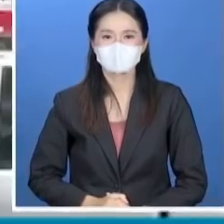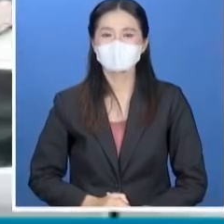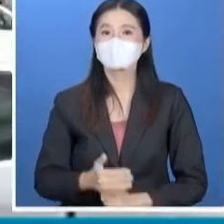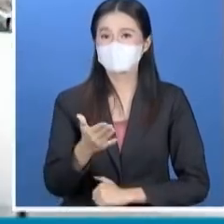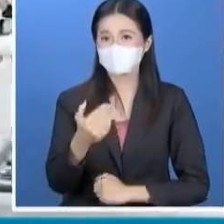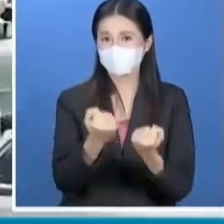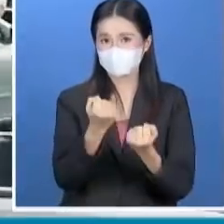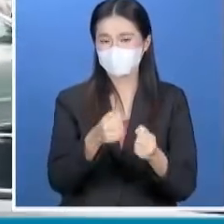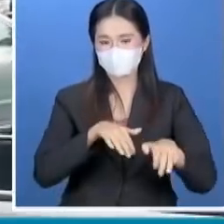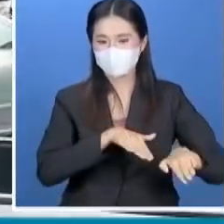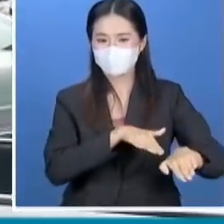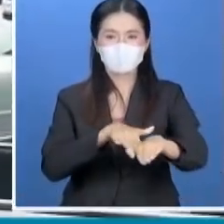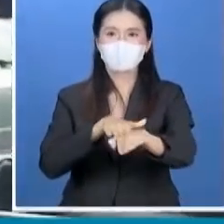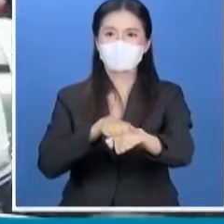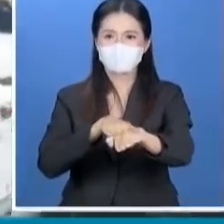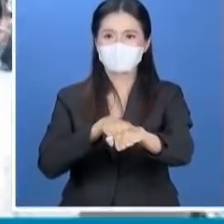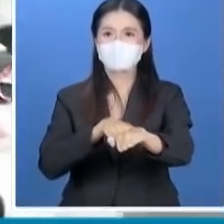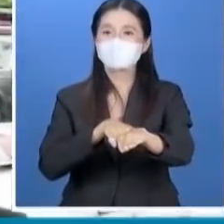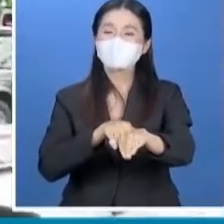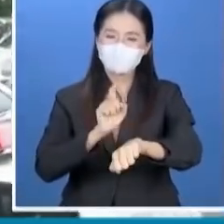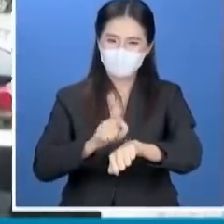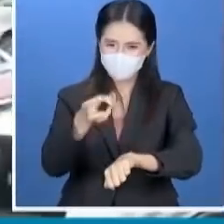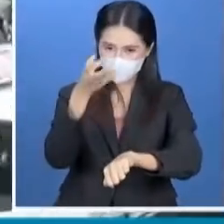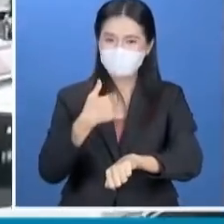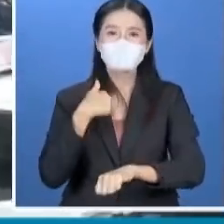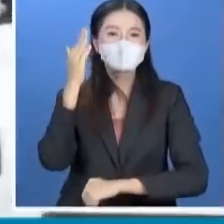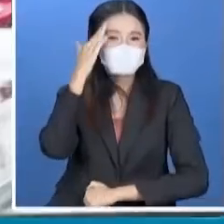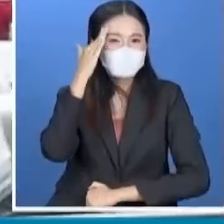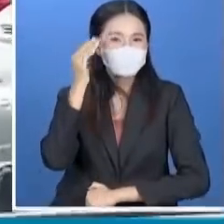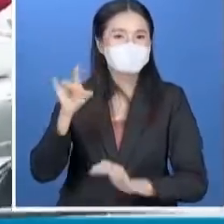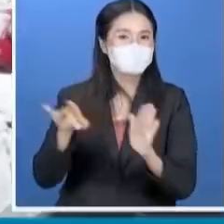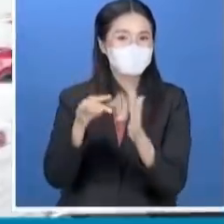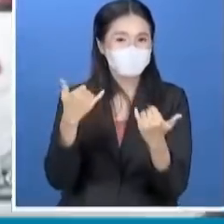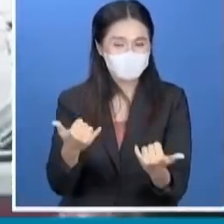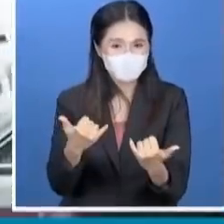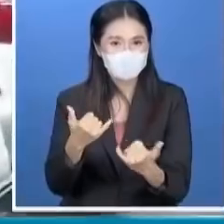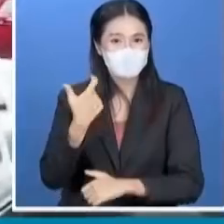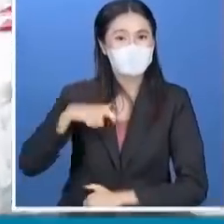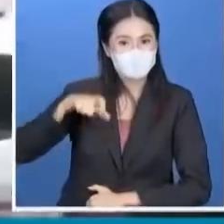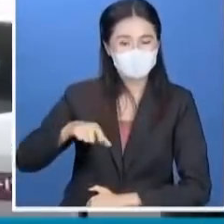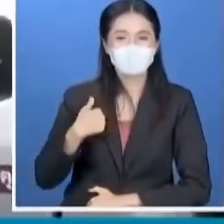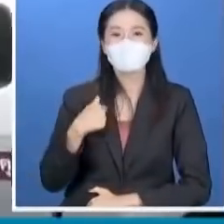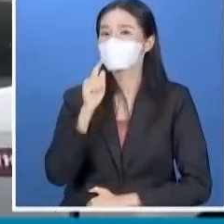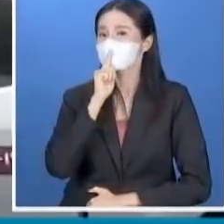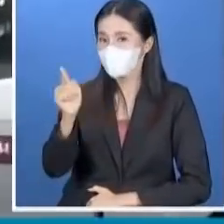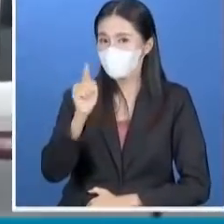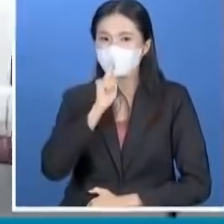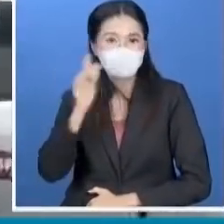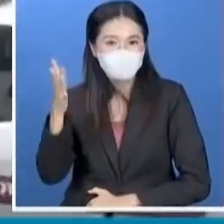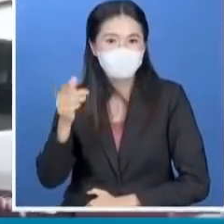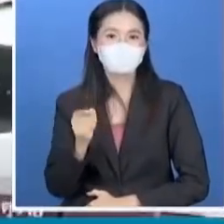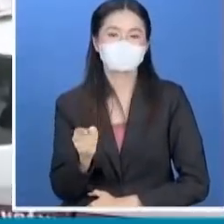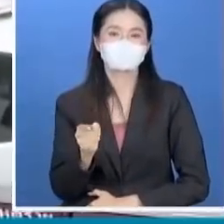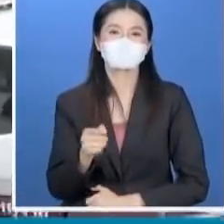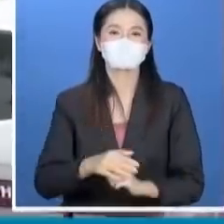นี่ฮะรถเริ่มเคลื่อนขบวนออกไปแล ้ วแล้วเดี๋ยวสักพักนึงก็จะทราบผลว่าที่สุดแล้ววันนี้อัยการจะสั่งฟ้องหรือไม่ฟ้องทั้ง5